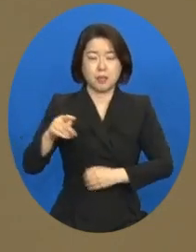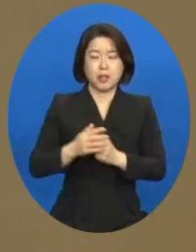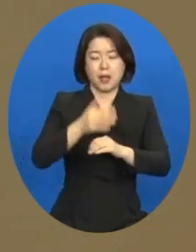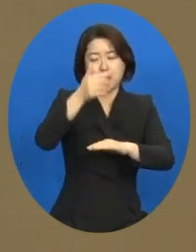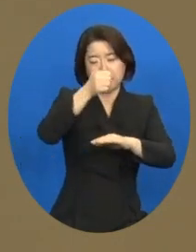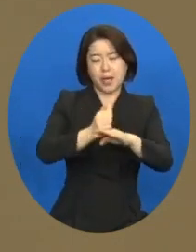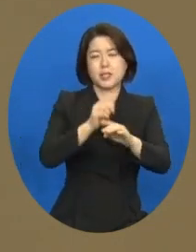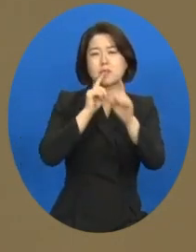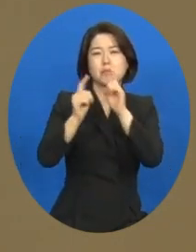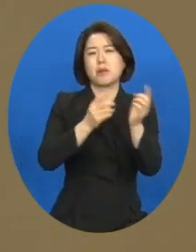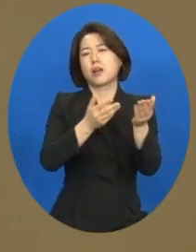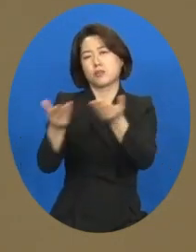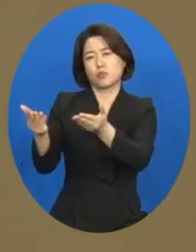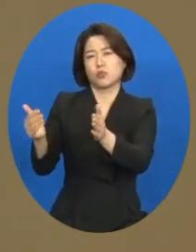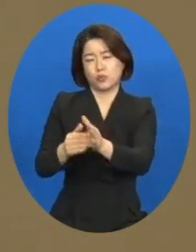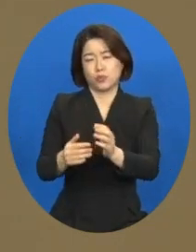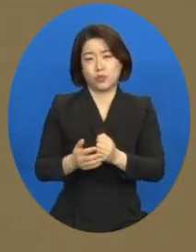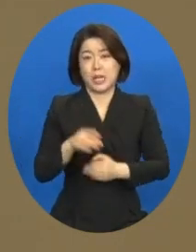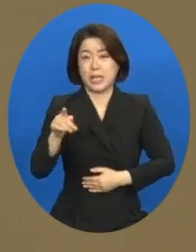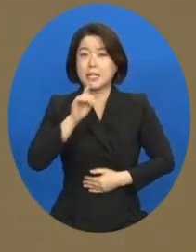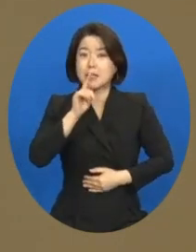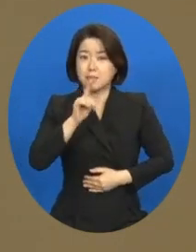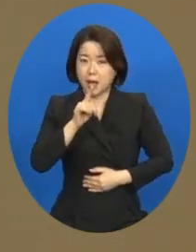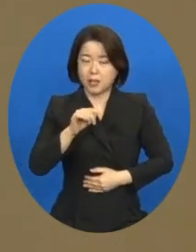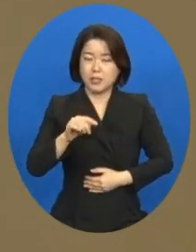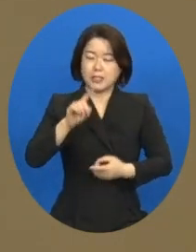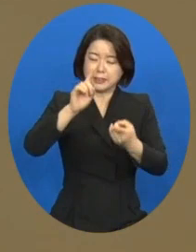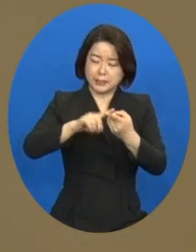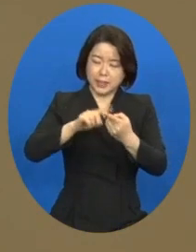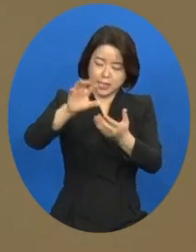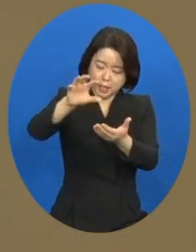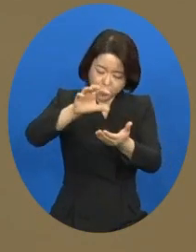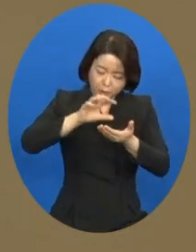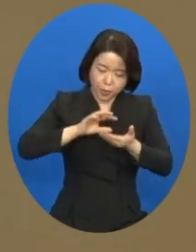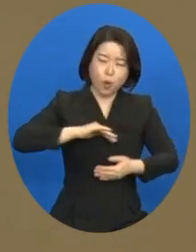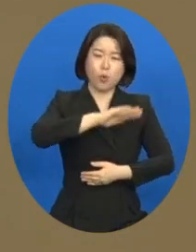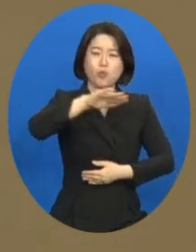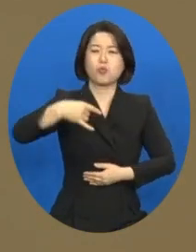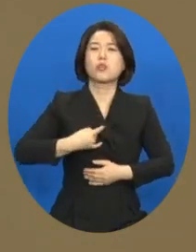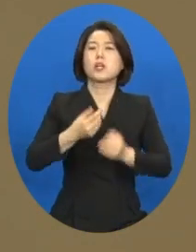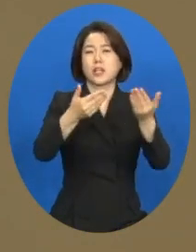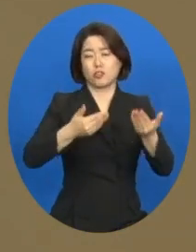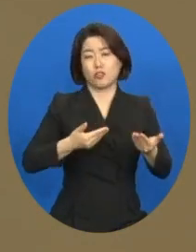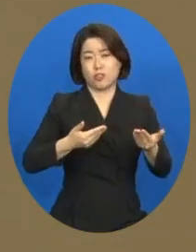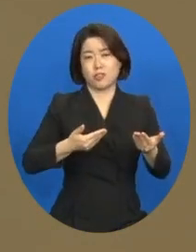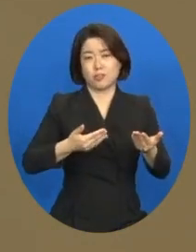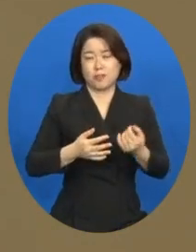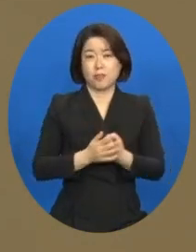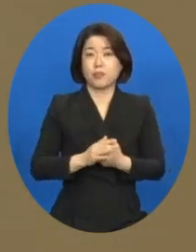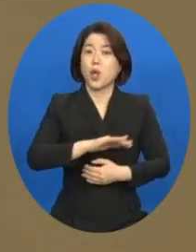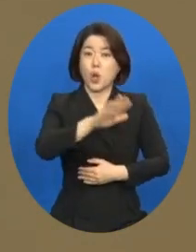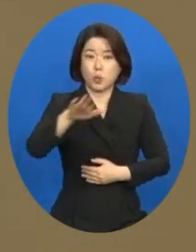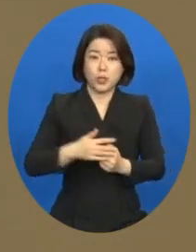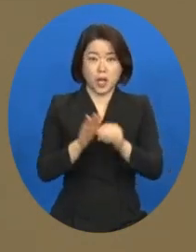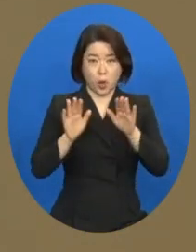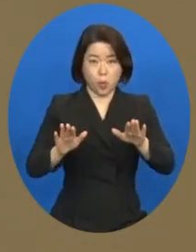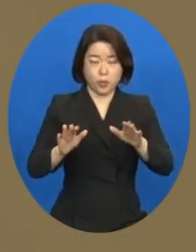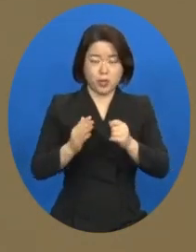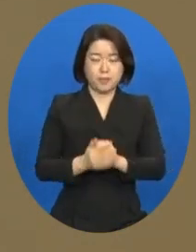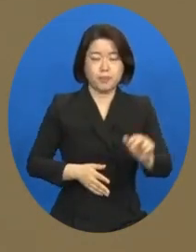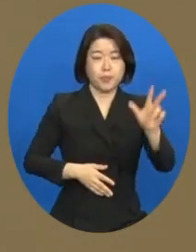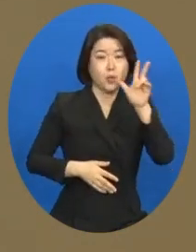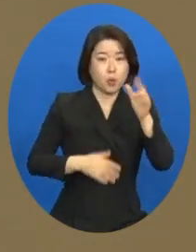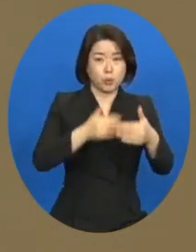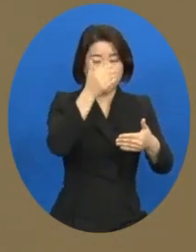겁니다. 그리고 이 말씀은 그대로 우리들의 말씀이에요. 우리가 오늘